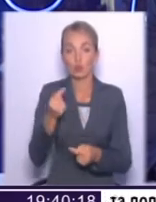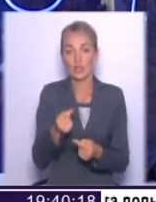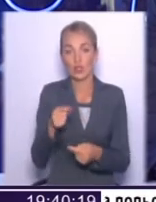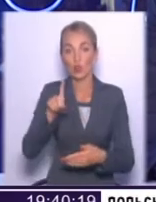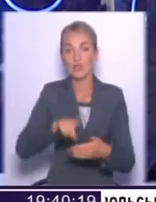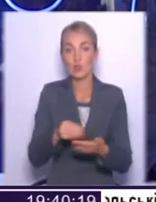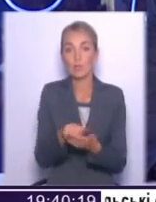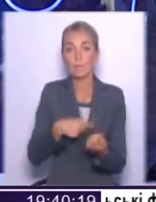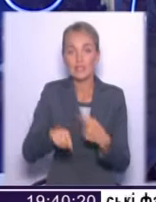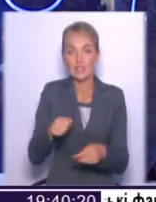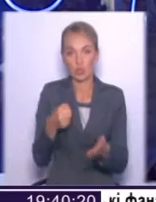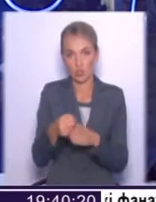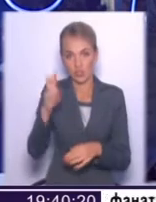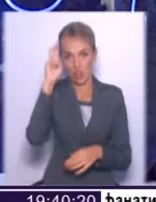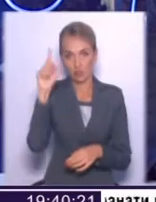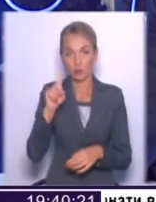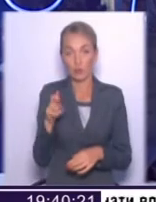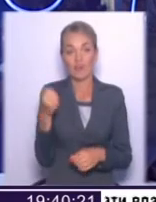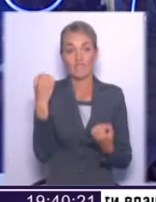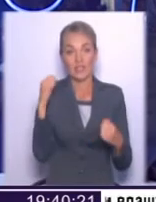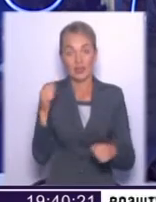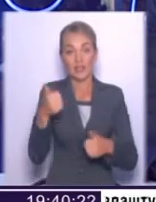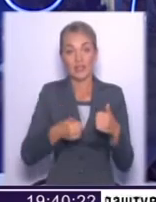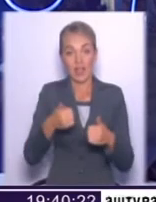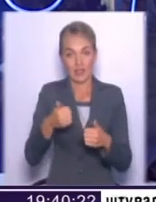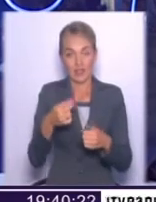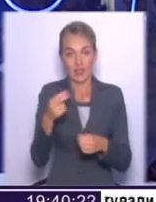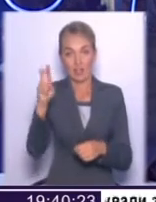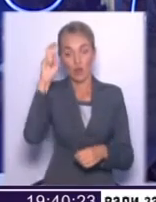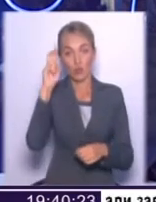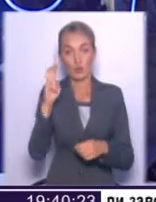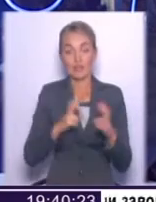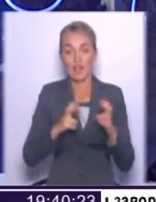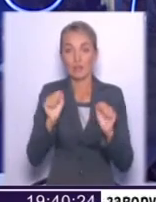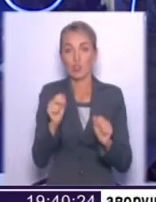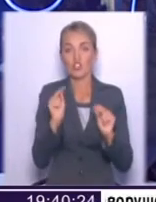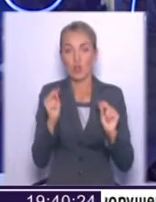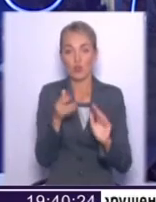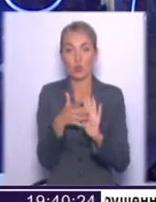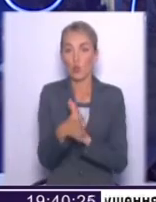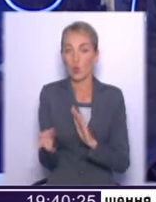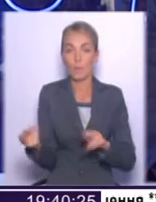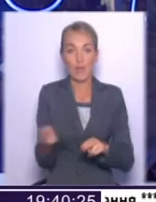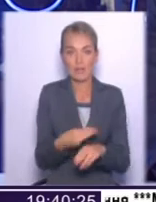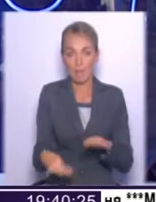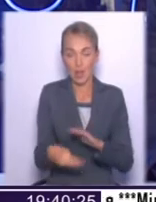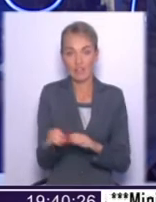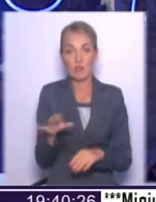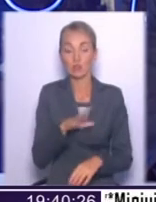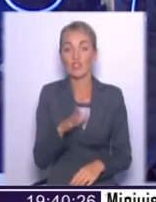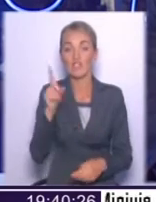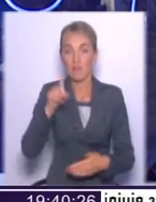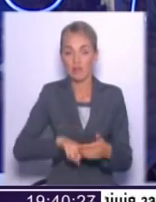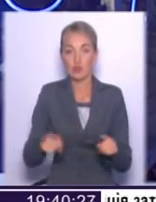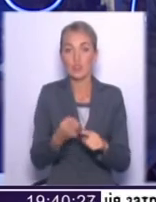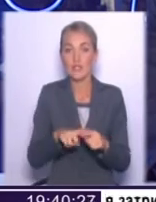що виграти тендер на державному підприємстві можна чесно, прозоро, без хабарів і бути впевненим в тому, що цей договір